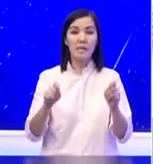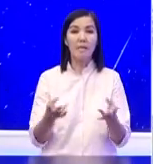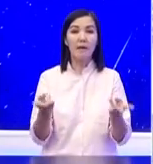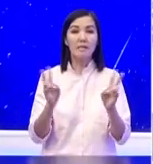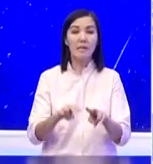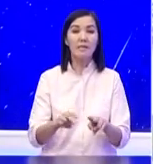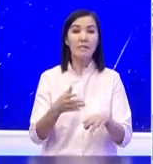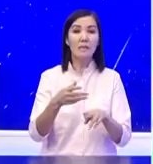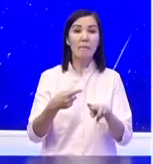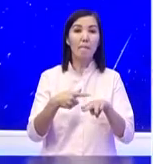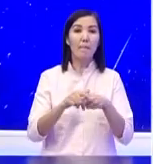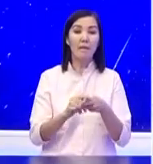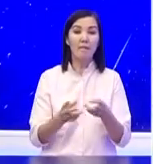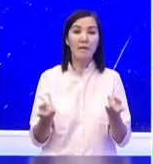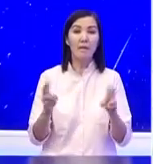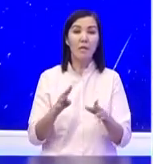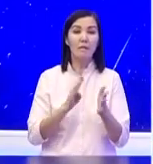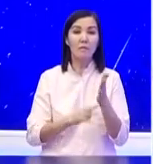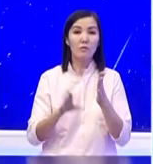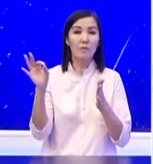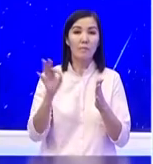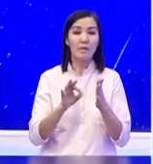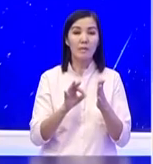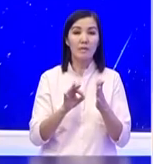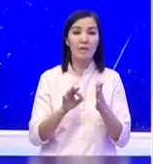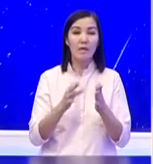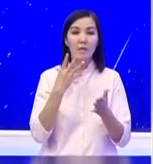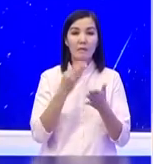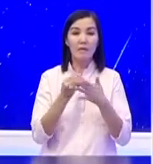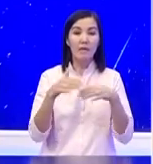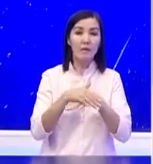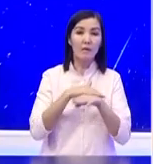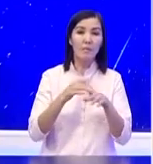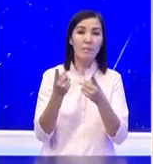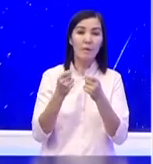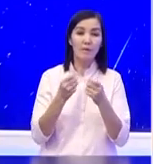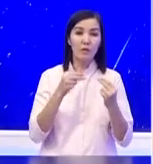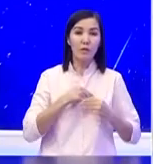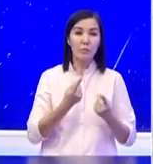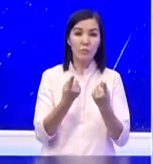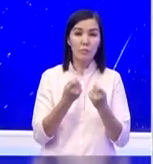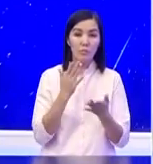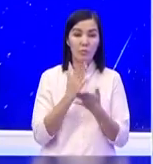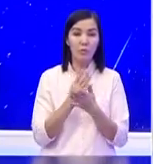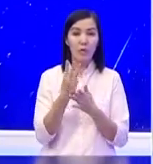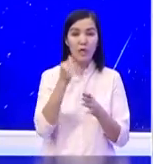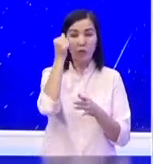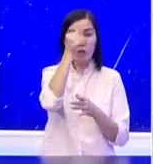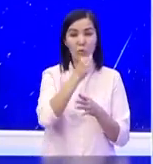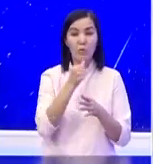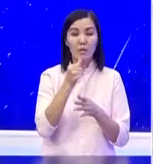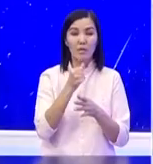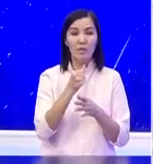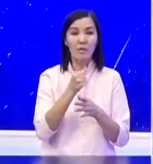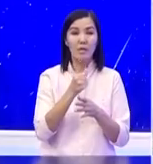останется только половина. 90% рабочих будут из числа местного населения. Строительство завода ведется уже третий год. Для производства цемента